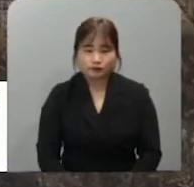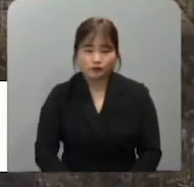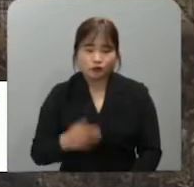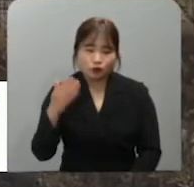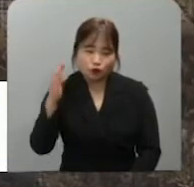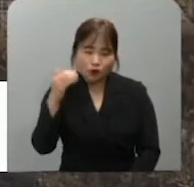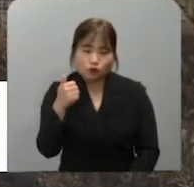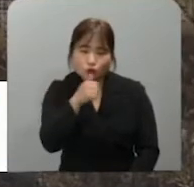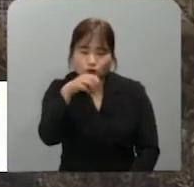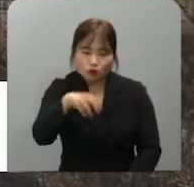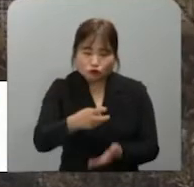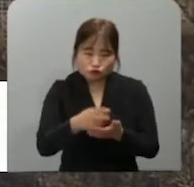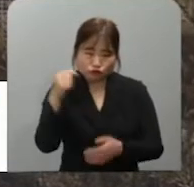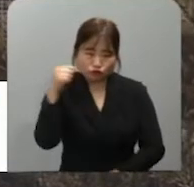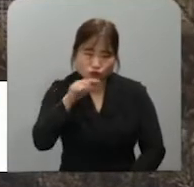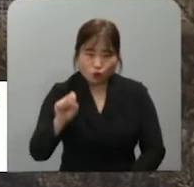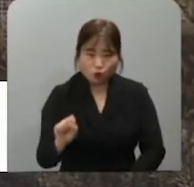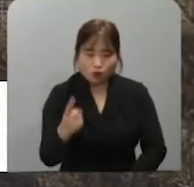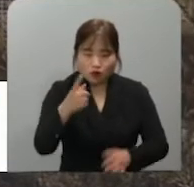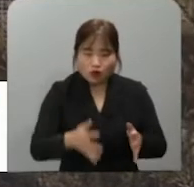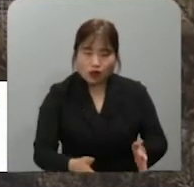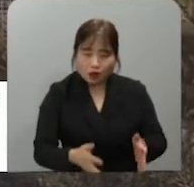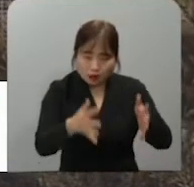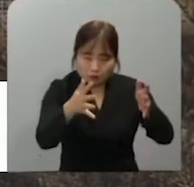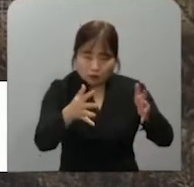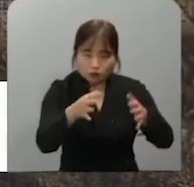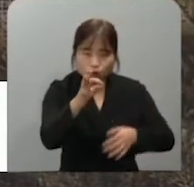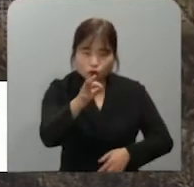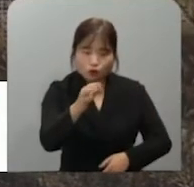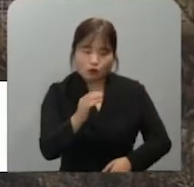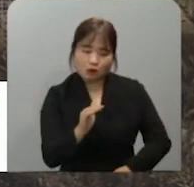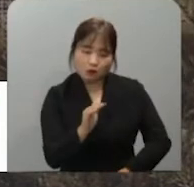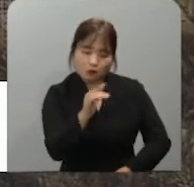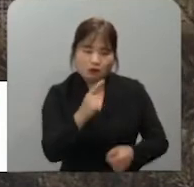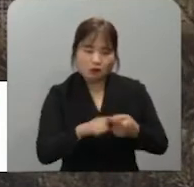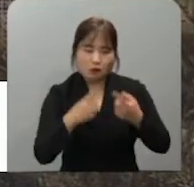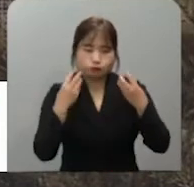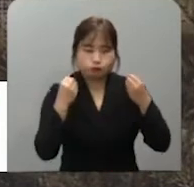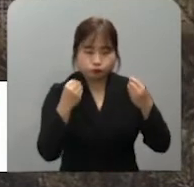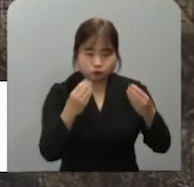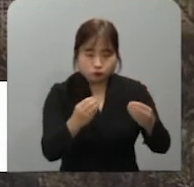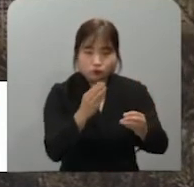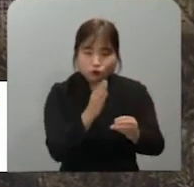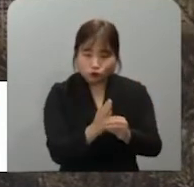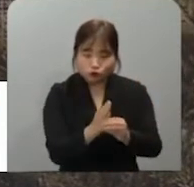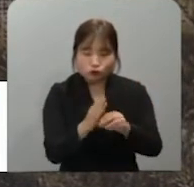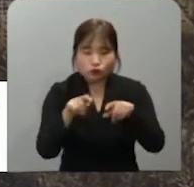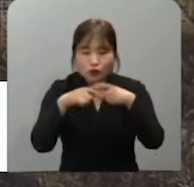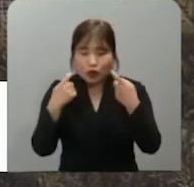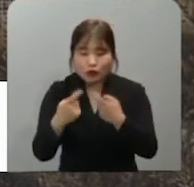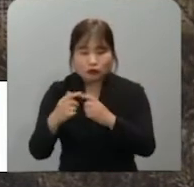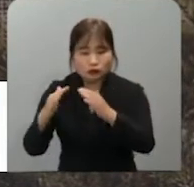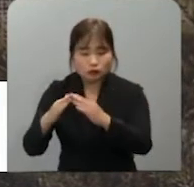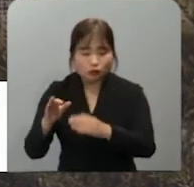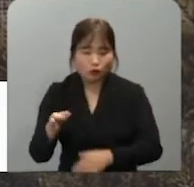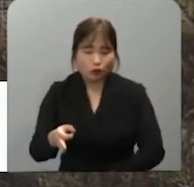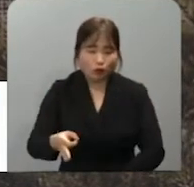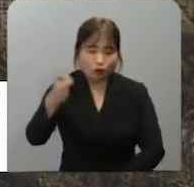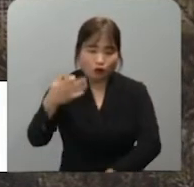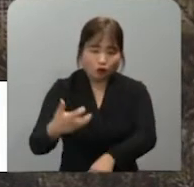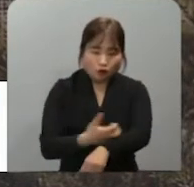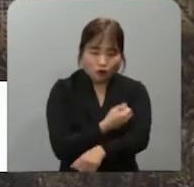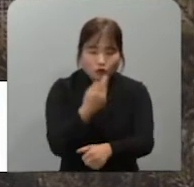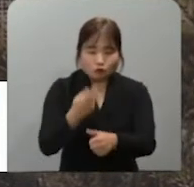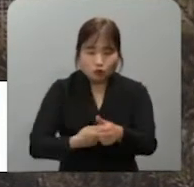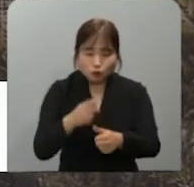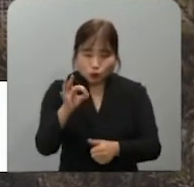지금 부동산 규제로 아파트와 연립주택 가격은 오름 새가 주춤한 상태 인데요 단독주택은 꾸준히 올라 가격 죄수가